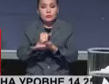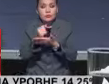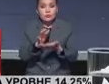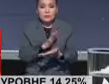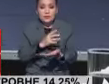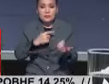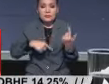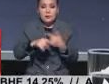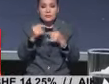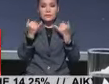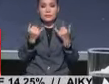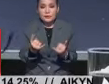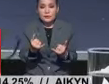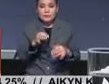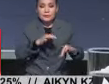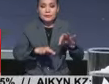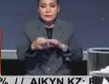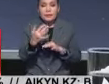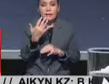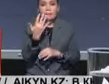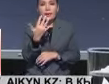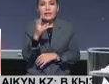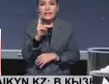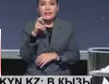нам сегодня пройти 5 километров